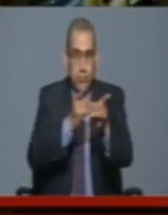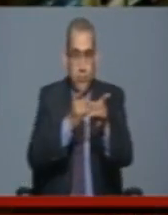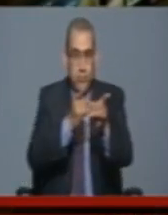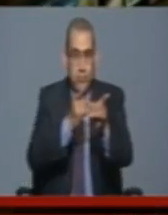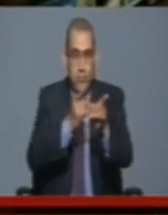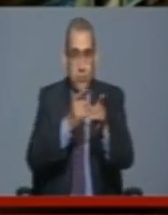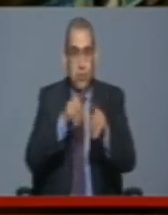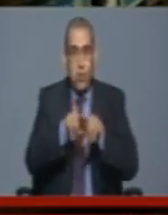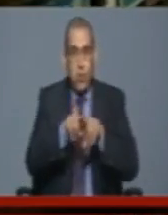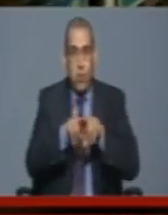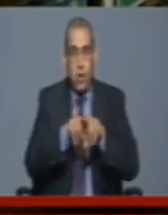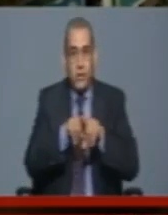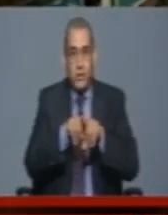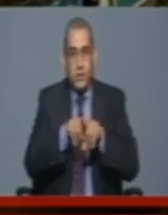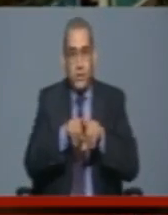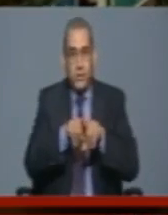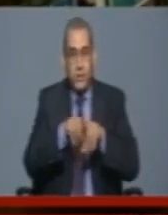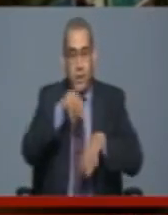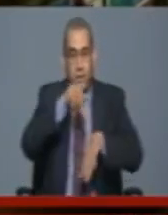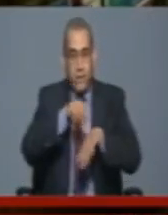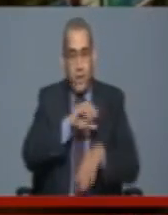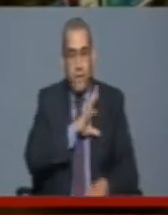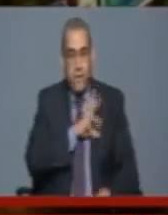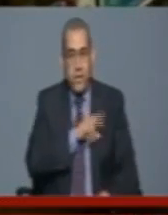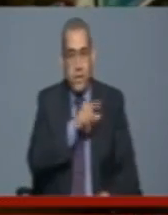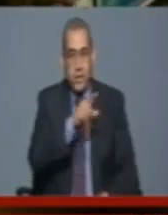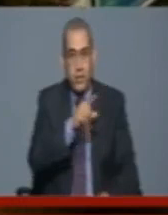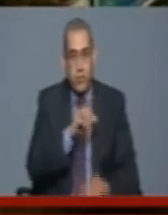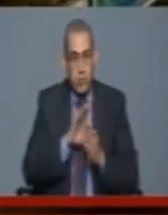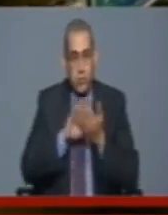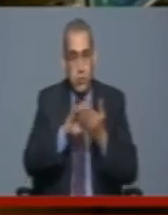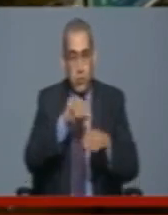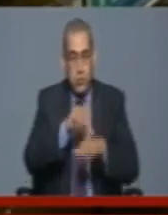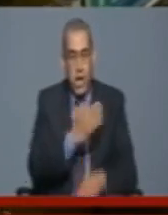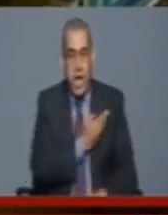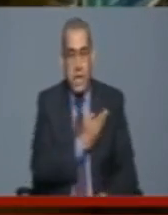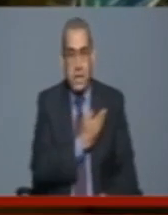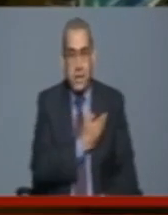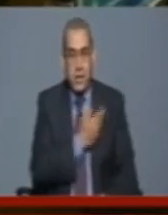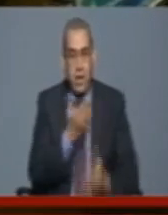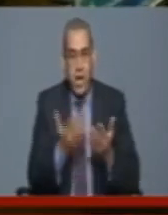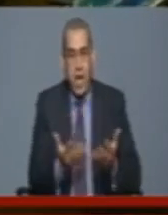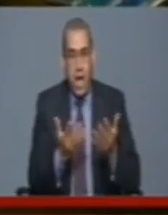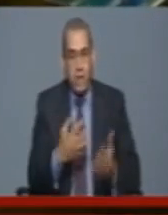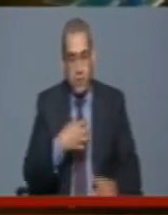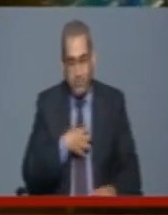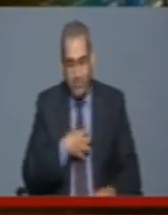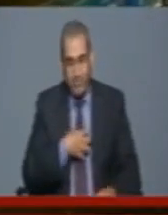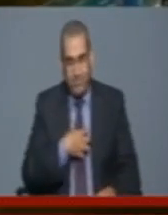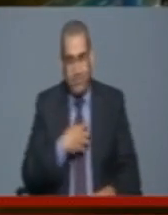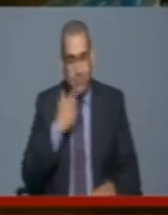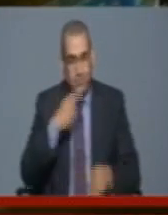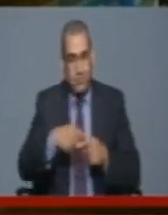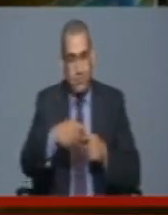أشقائنا في فلسطين في قطاع غزة، تخفف عنهم ما أمكن،